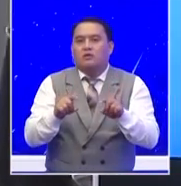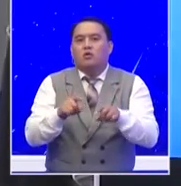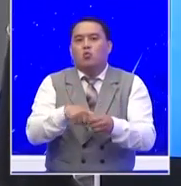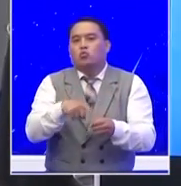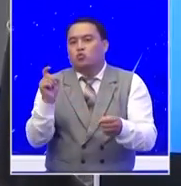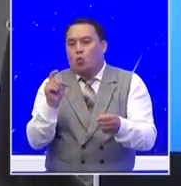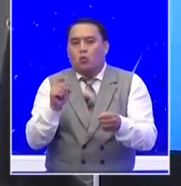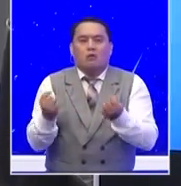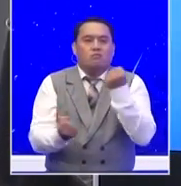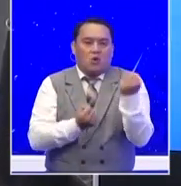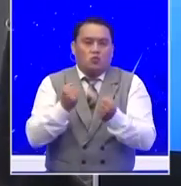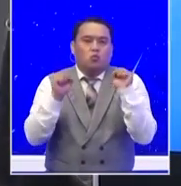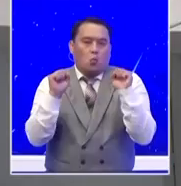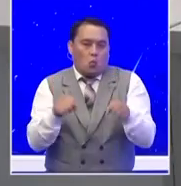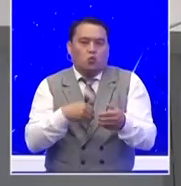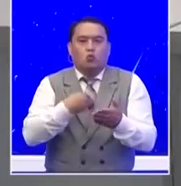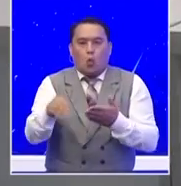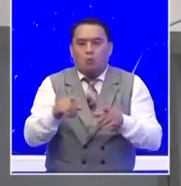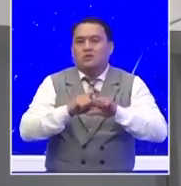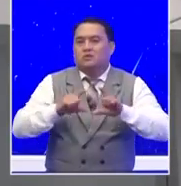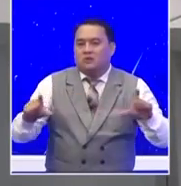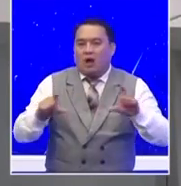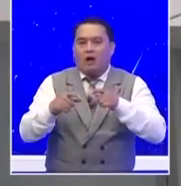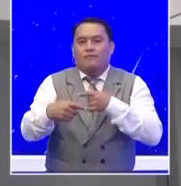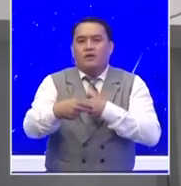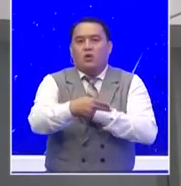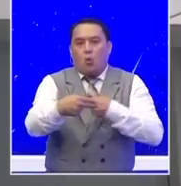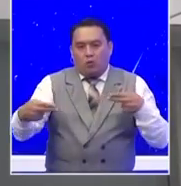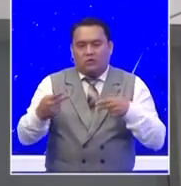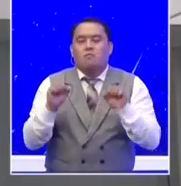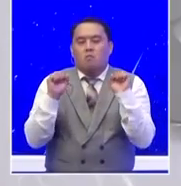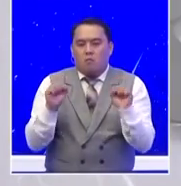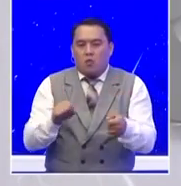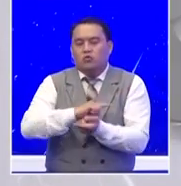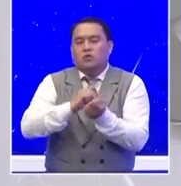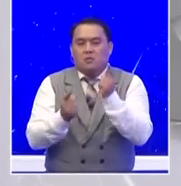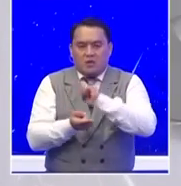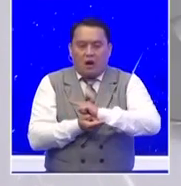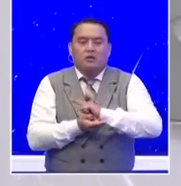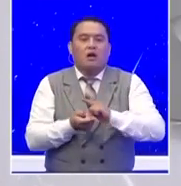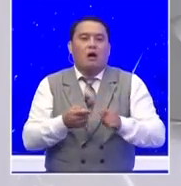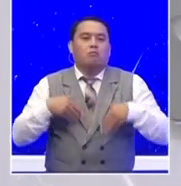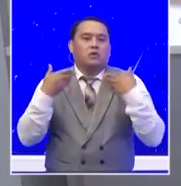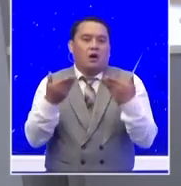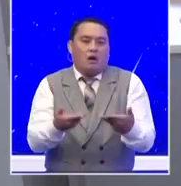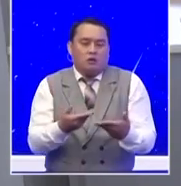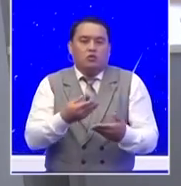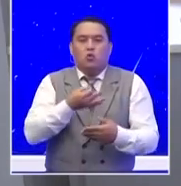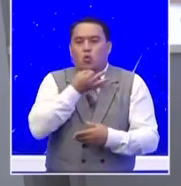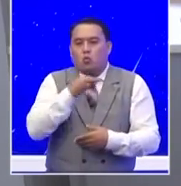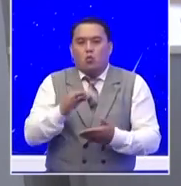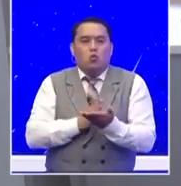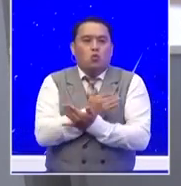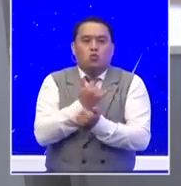учета автотранспортное средство, приобрести номерной знак. По словам специалистов учреждения, за время карантина обращения за той или иной